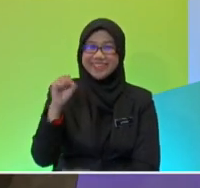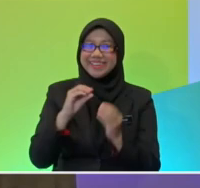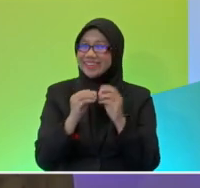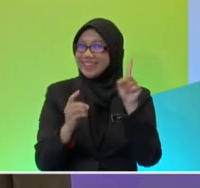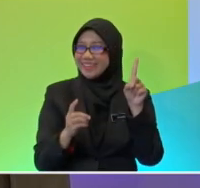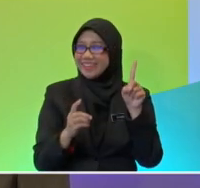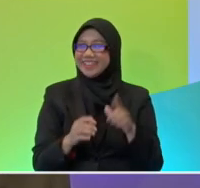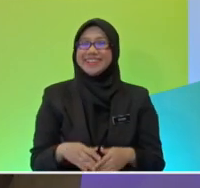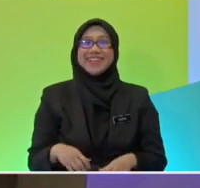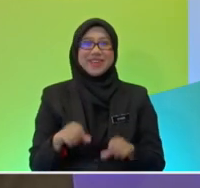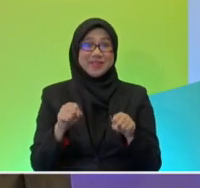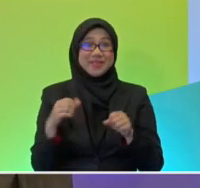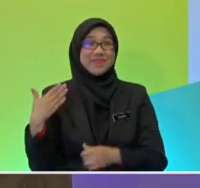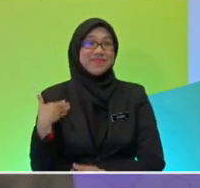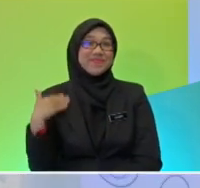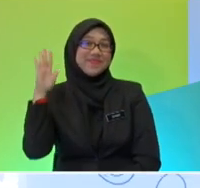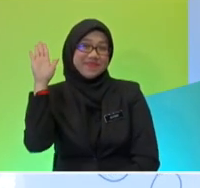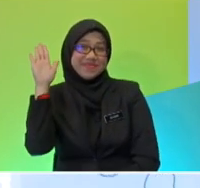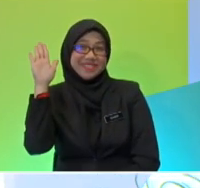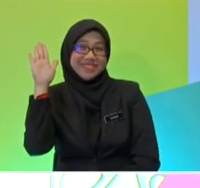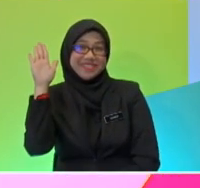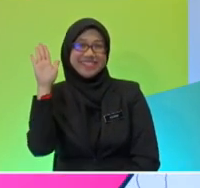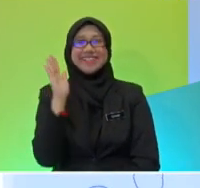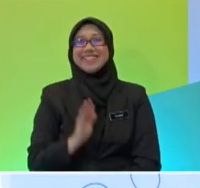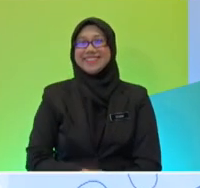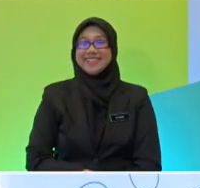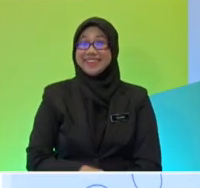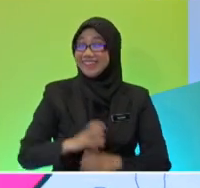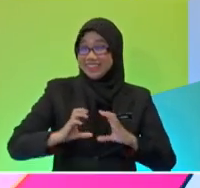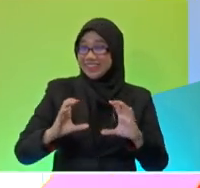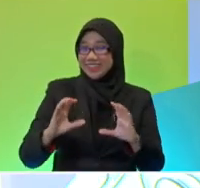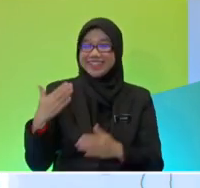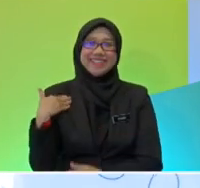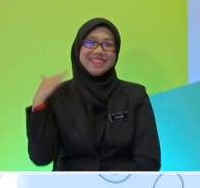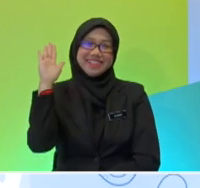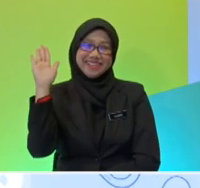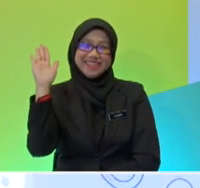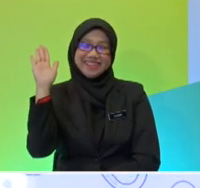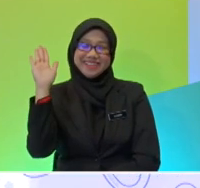sila angkat tangan cepat cepat cepat